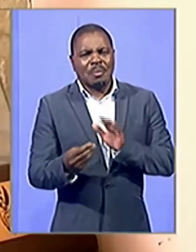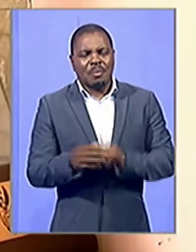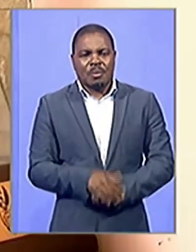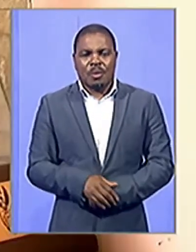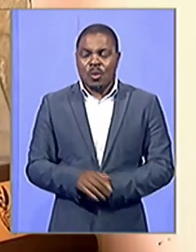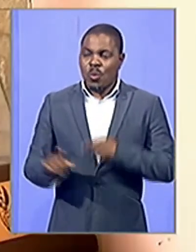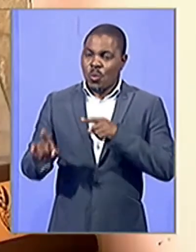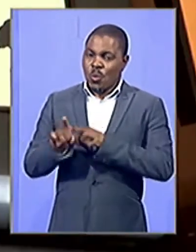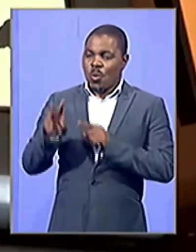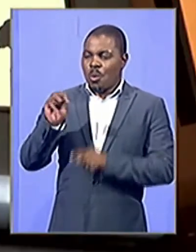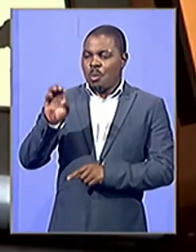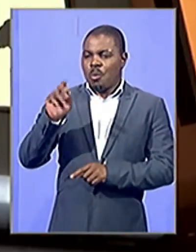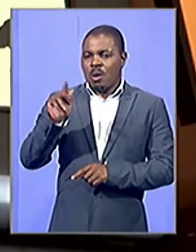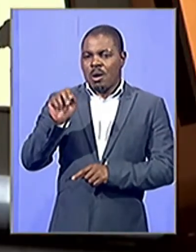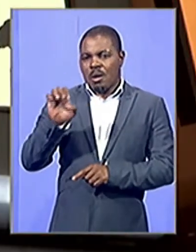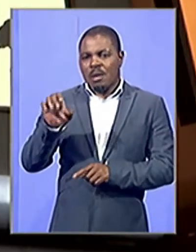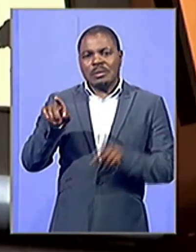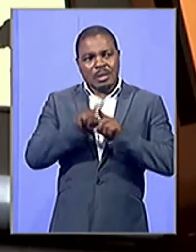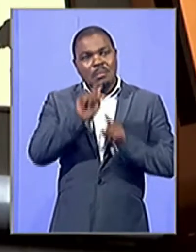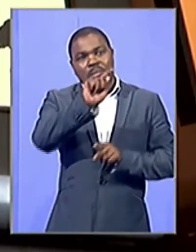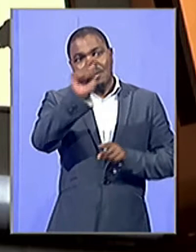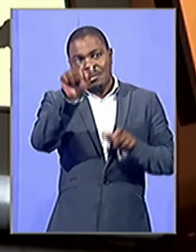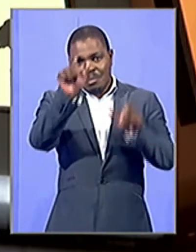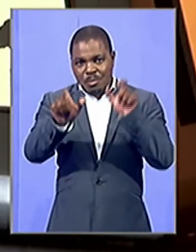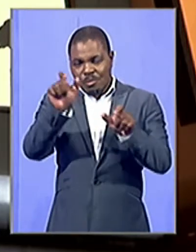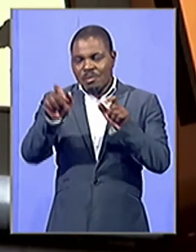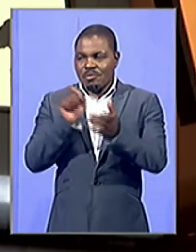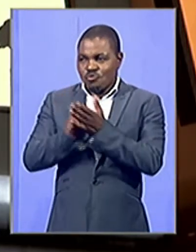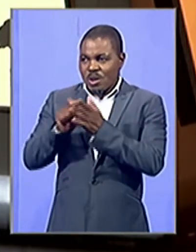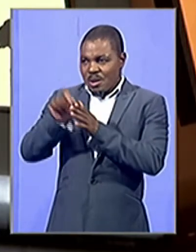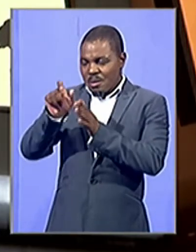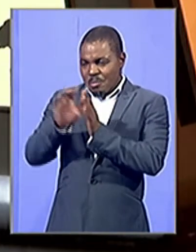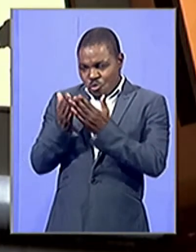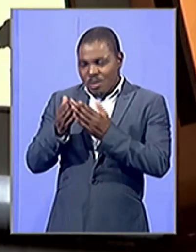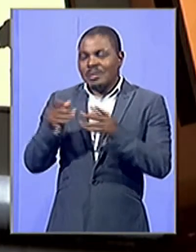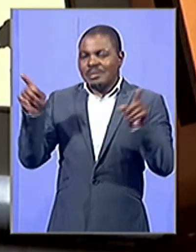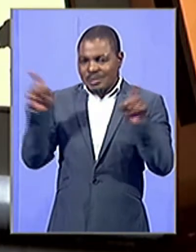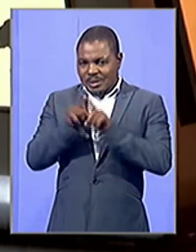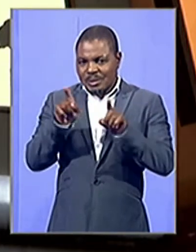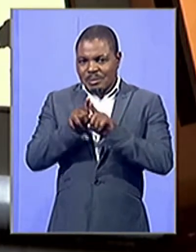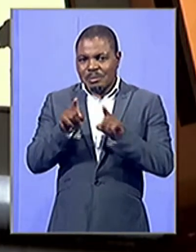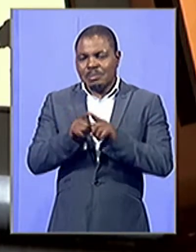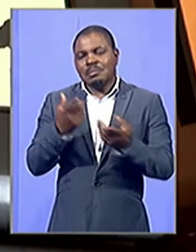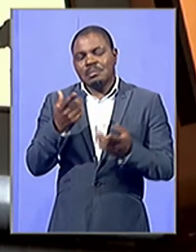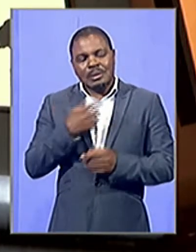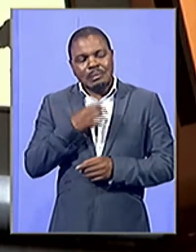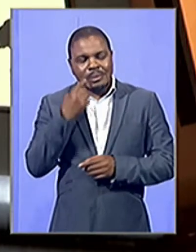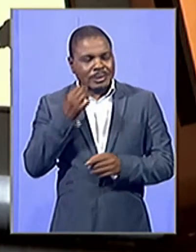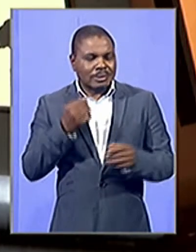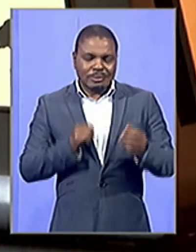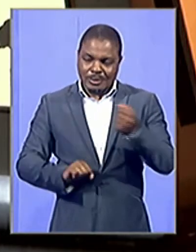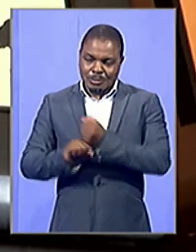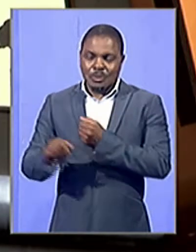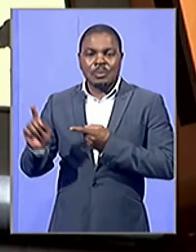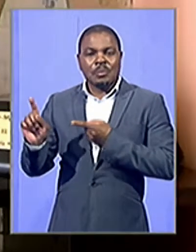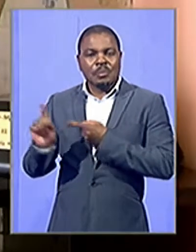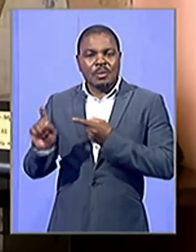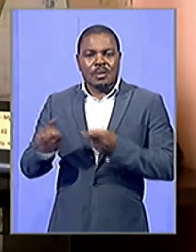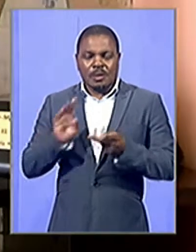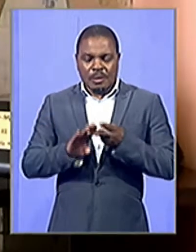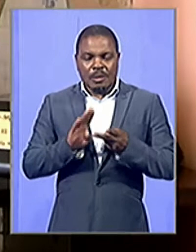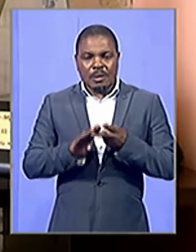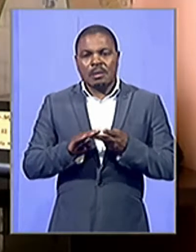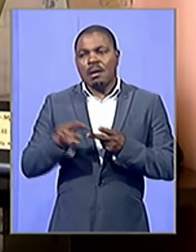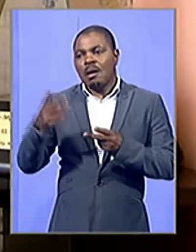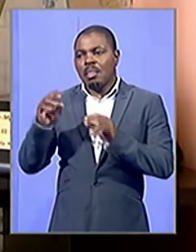Mokae o engwanokeng ke bakwadi ba bangwe ba le mmalwa go tswa kwa ditheong tsa botlhagisi ba dibuka. Kgabagare go setse go na le